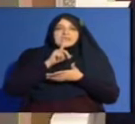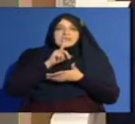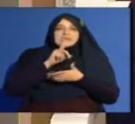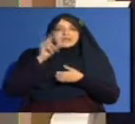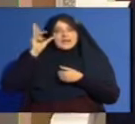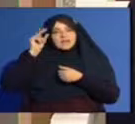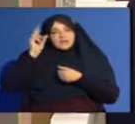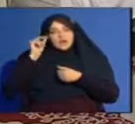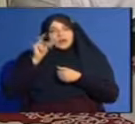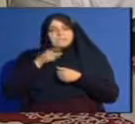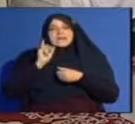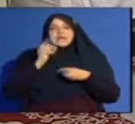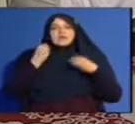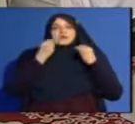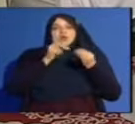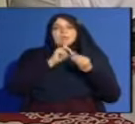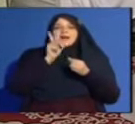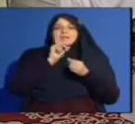حقهن